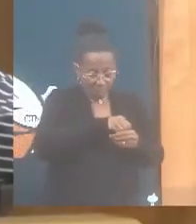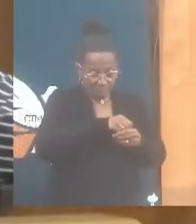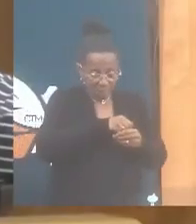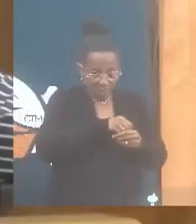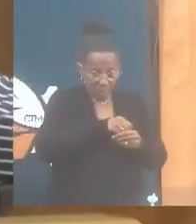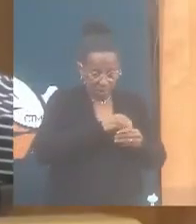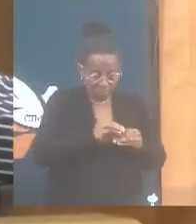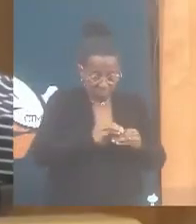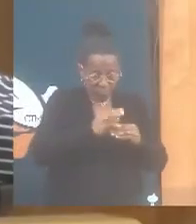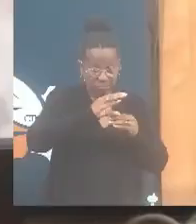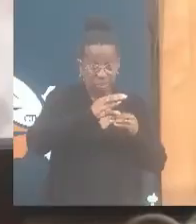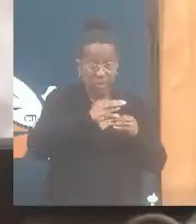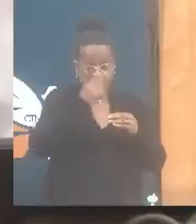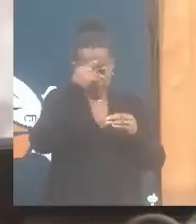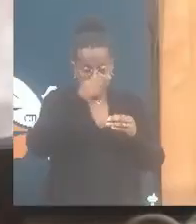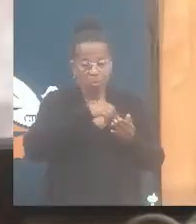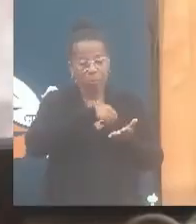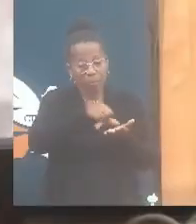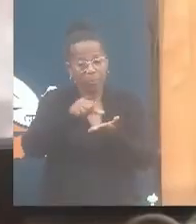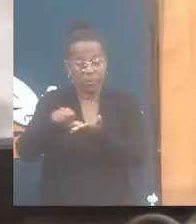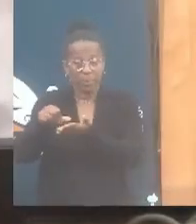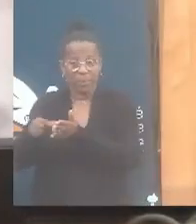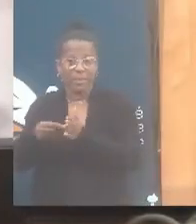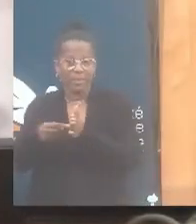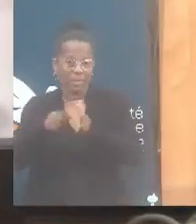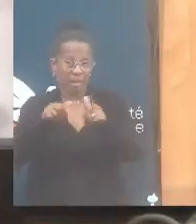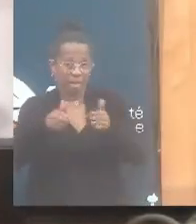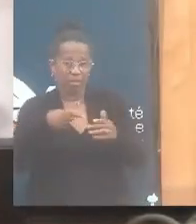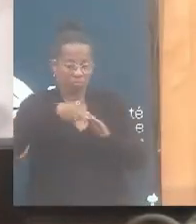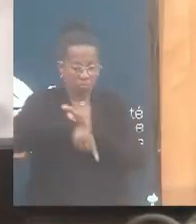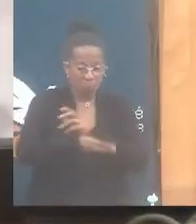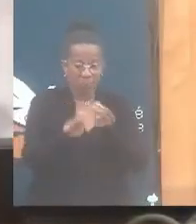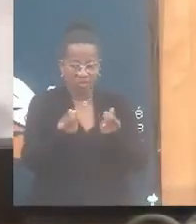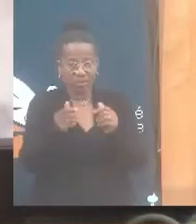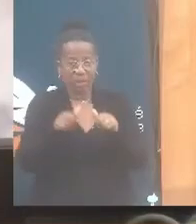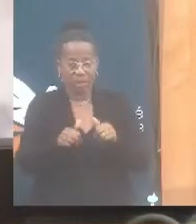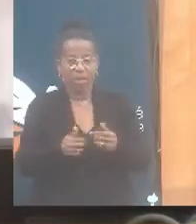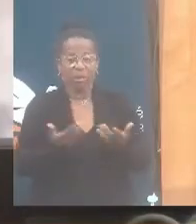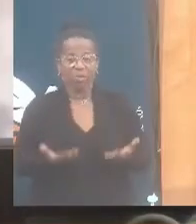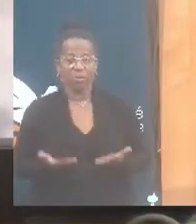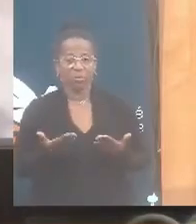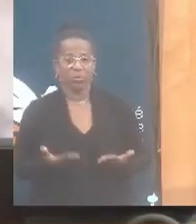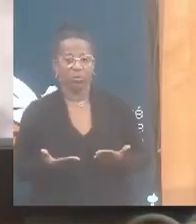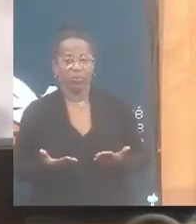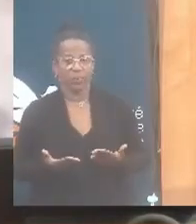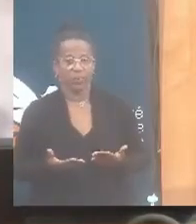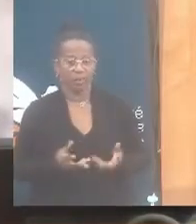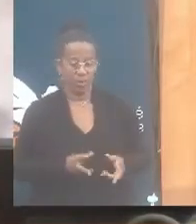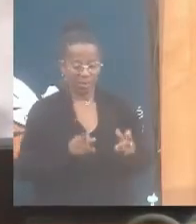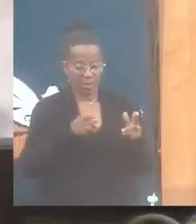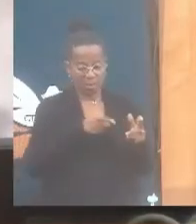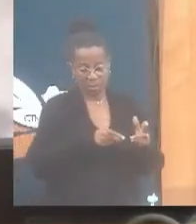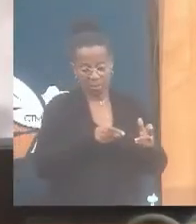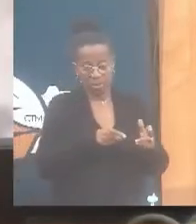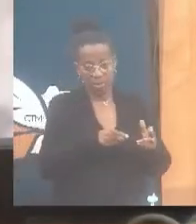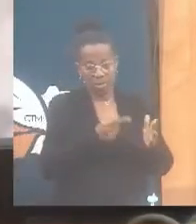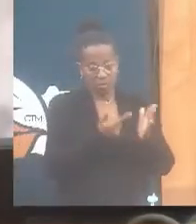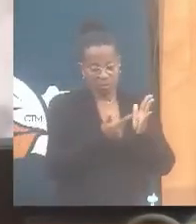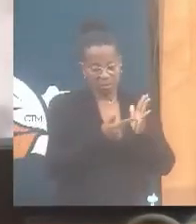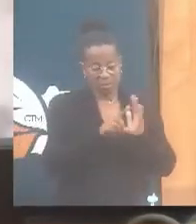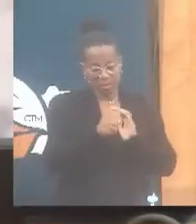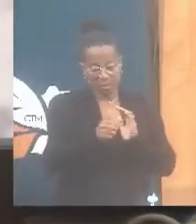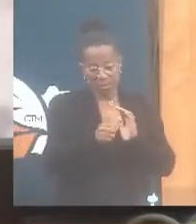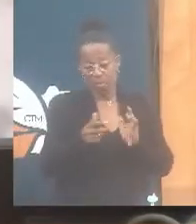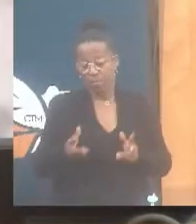éponger le trou financier que vous avez laissé. Et nous, aujourd'hui, entre la période de 2021 et